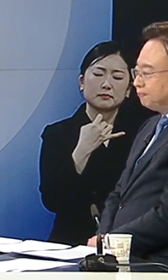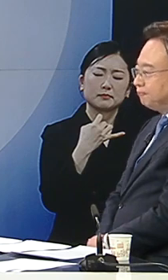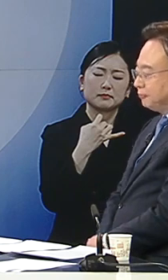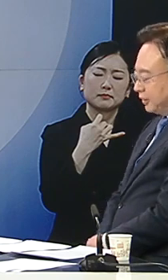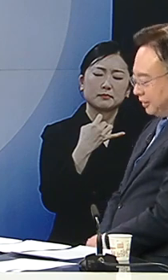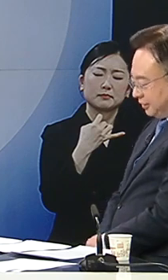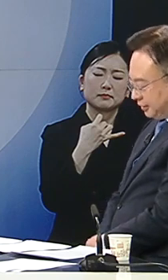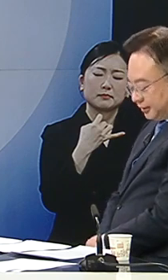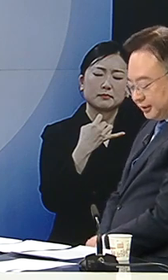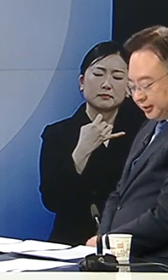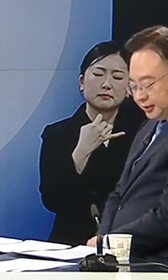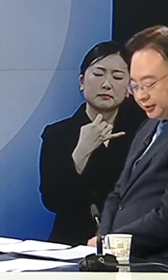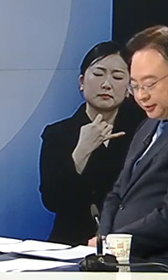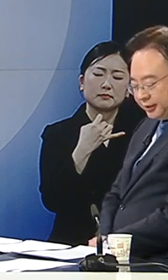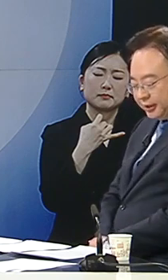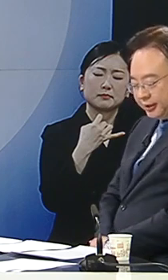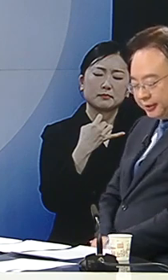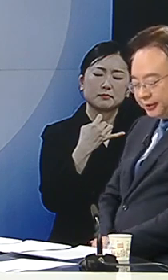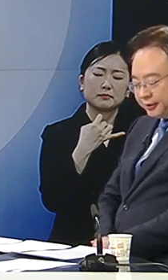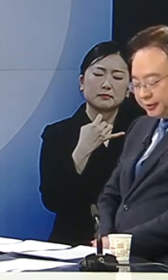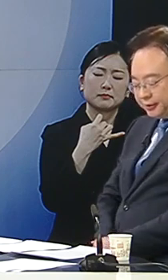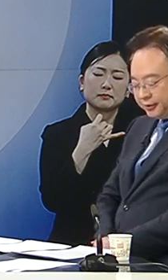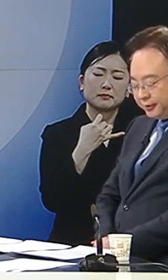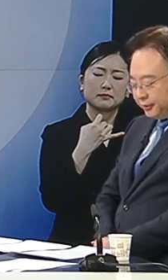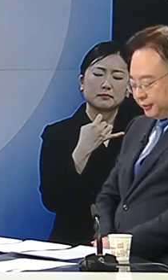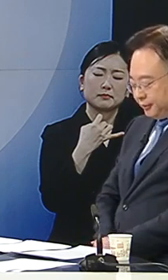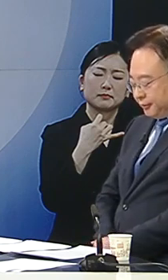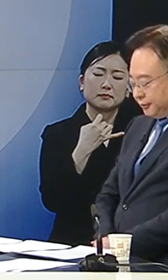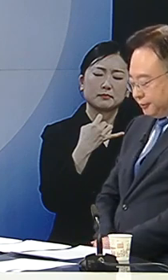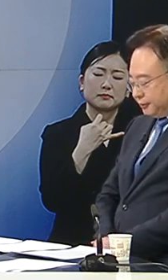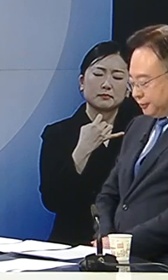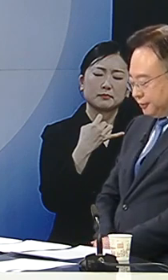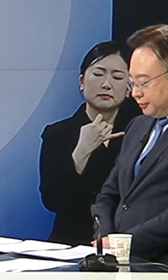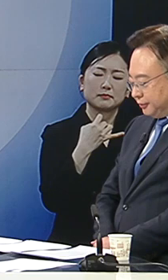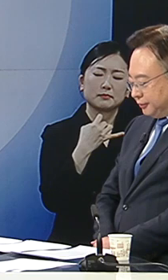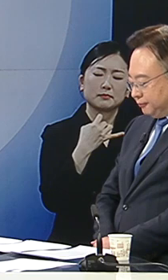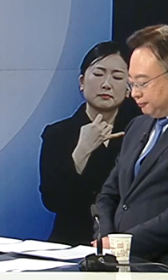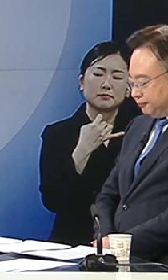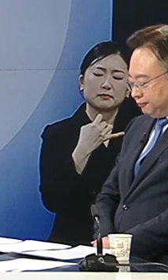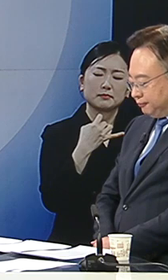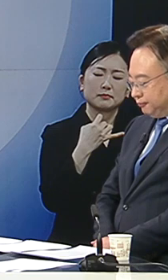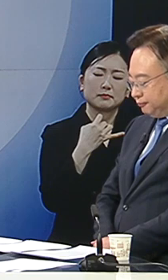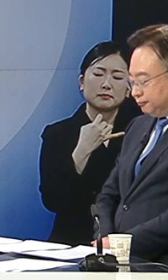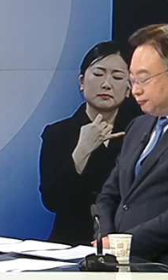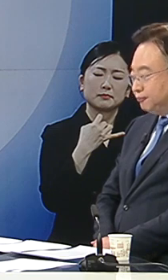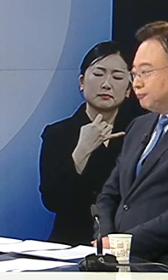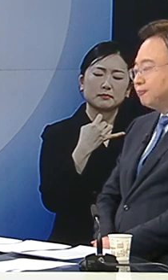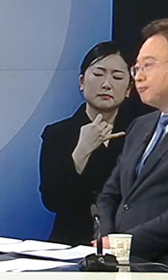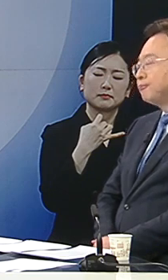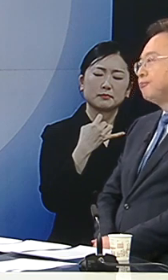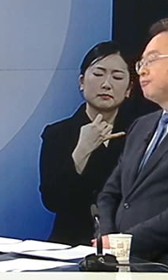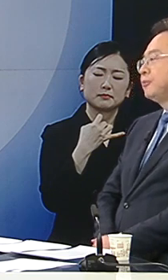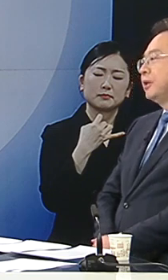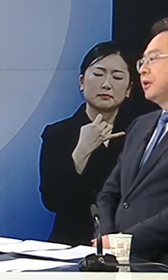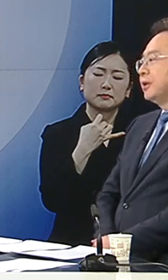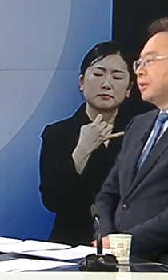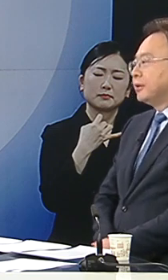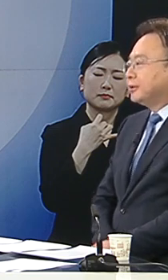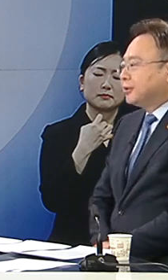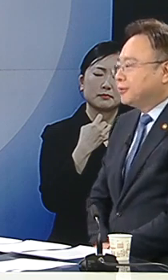좀 정책 추진자는 반발이거든요. 왜 계속해서 일방적이라고 하는 겁니까? 수차례 만나고 대화를 했음에도